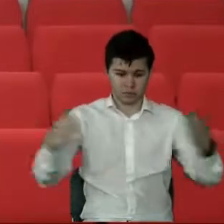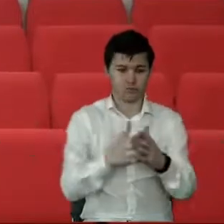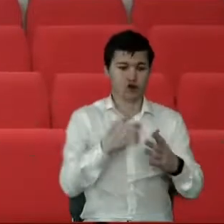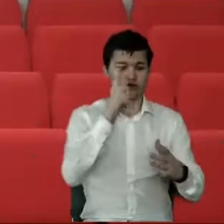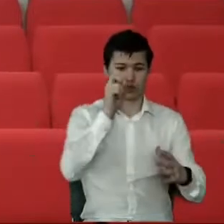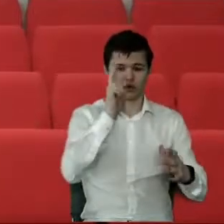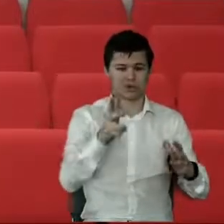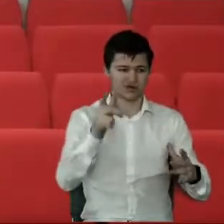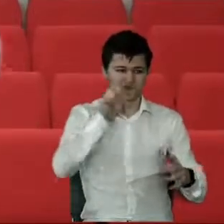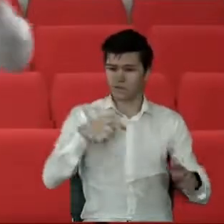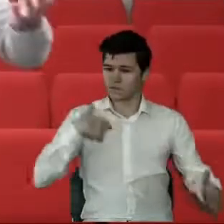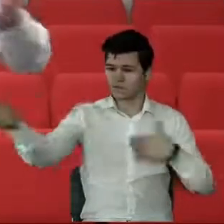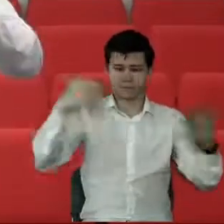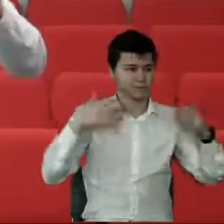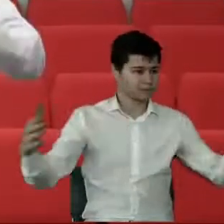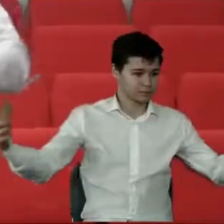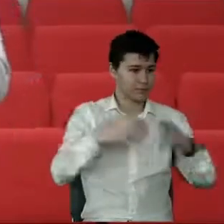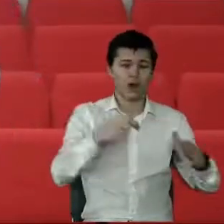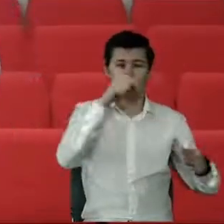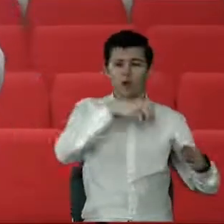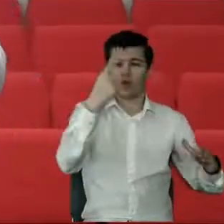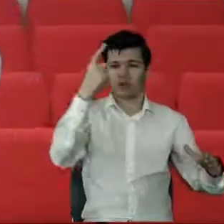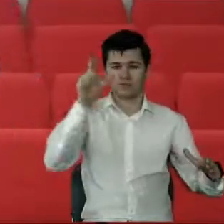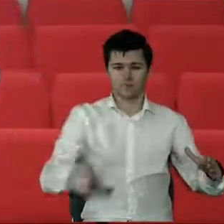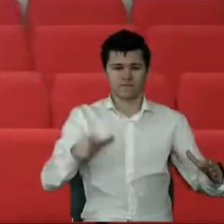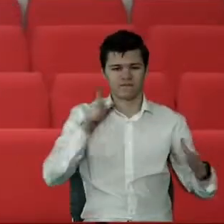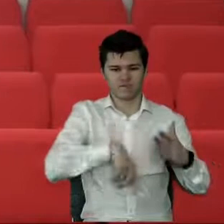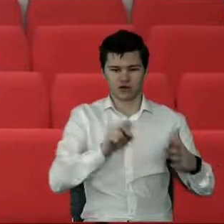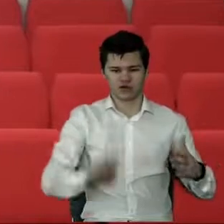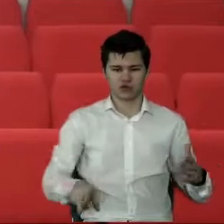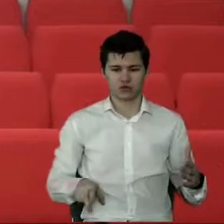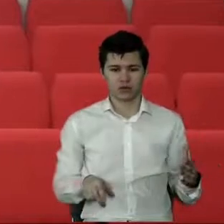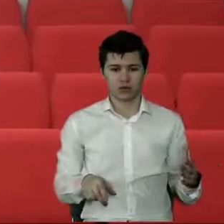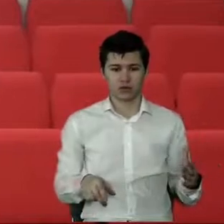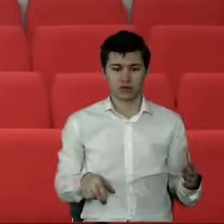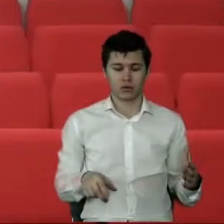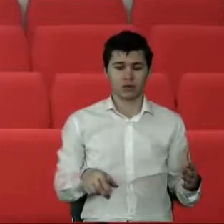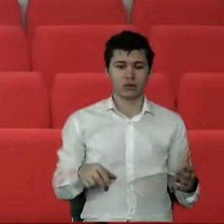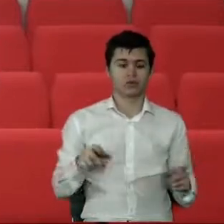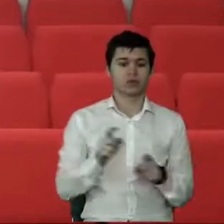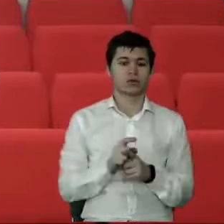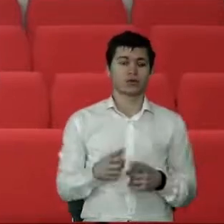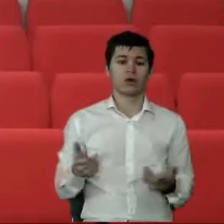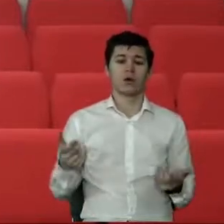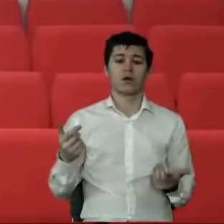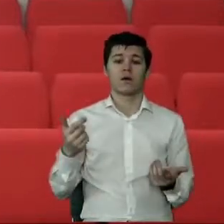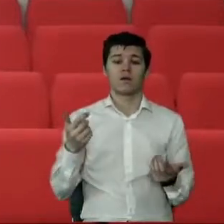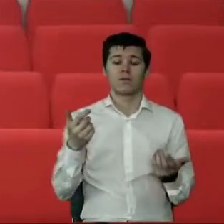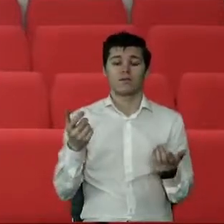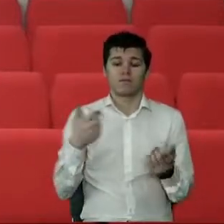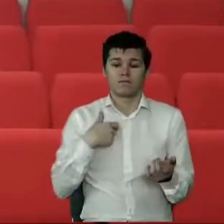когда ты думаешь, на кого ты можешь повлиять, там 10, 20, 30 человек, это еще вполне как бы терпимо. Но 330 человек – это